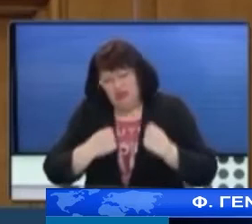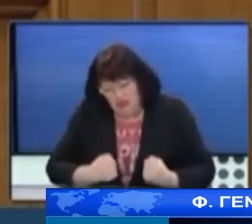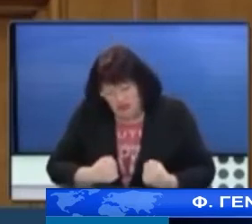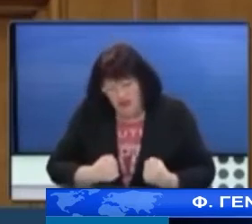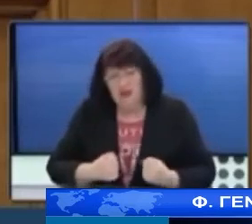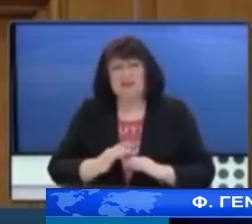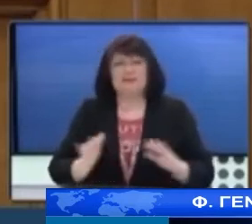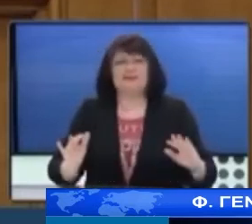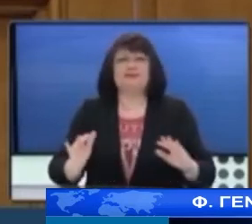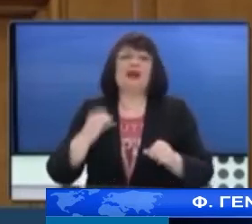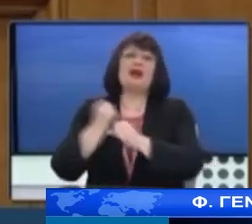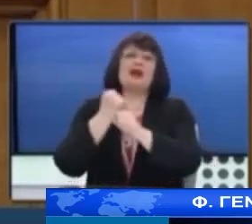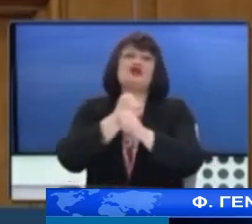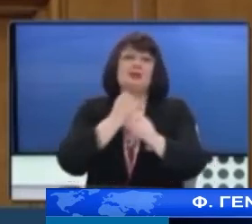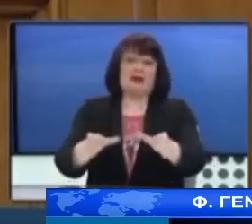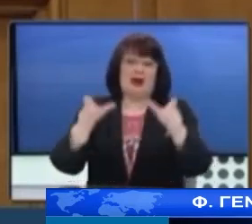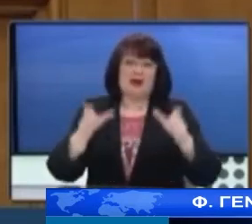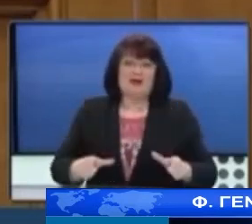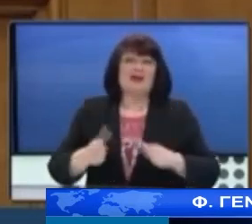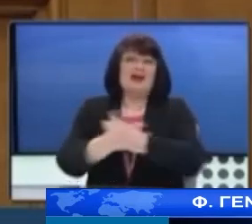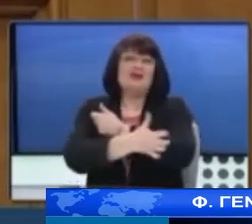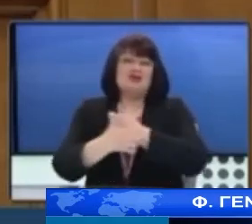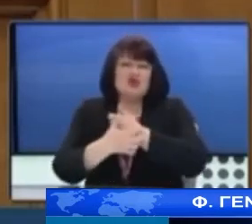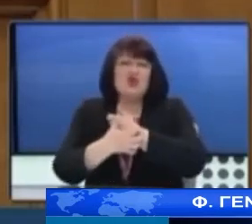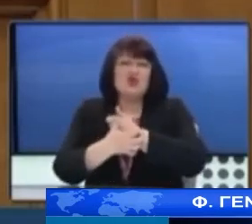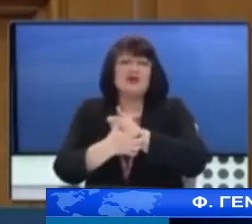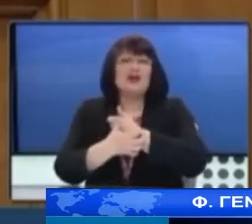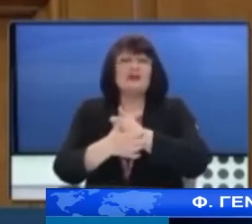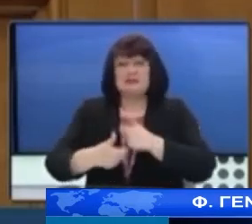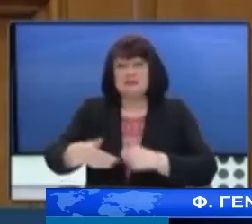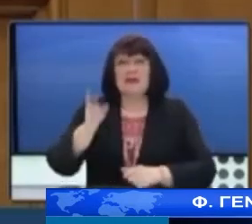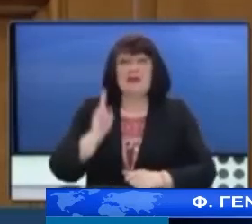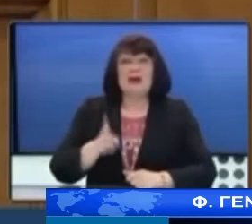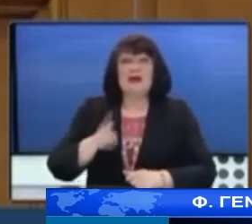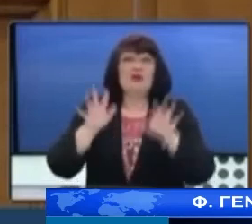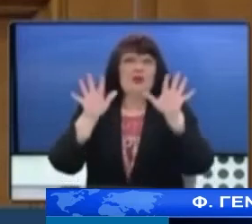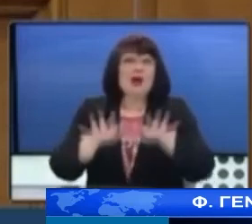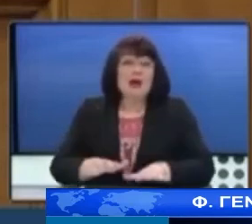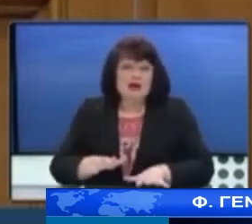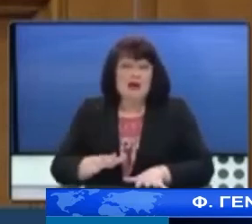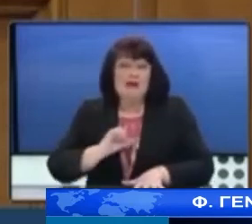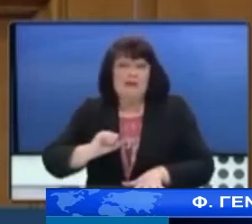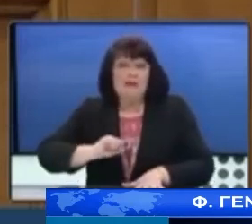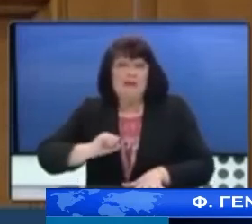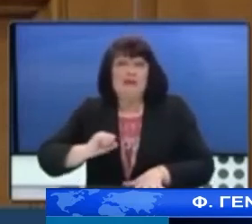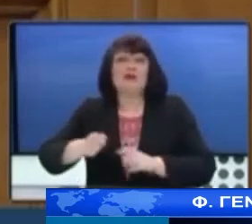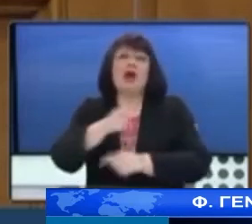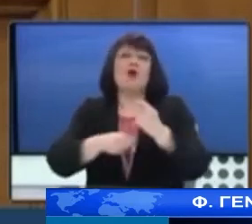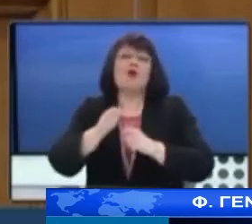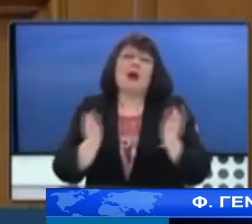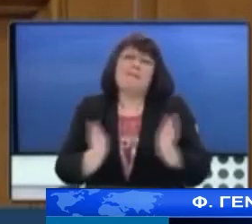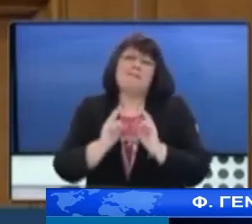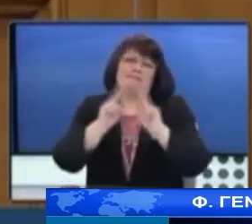κατάρρευση. Εργαζόμενους σε ανασφάλεια, σε φτώχεια και μπροστά στο κίνδυνο της ανεργίας. Και την αγορά και